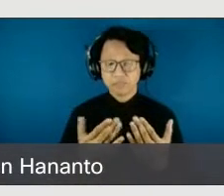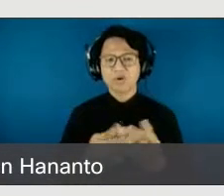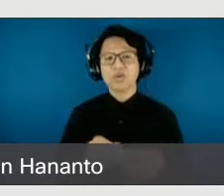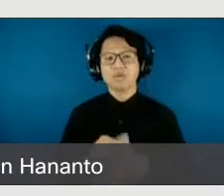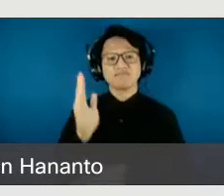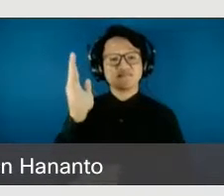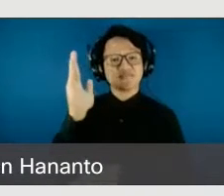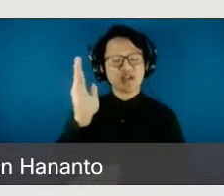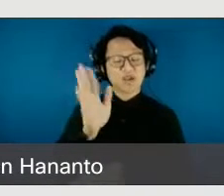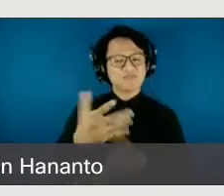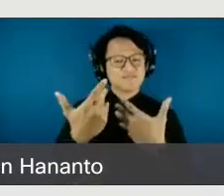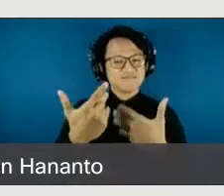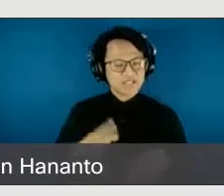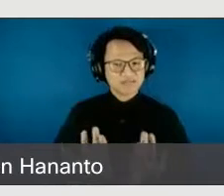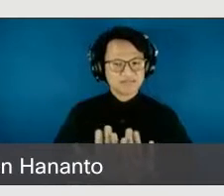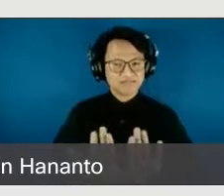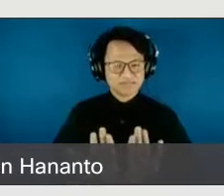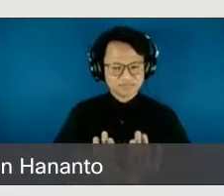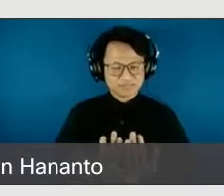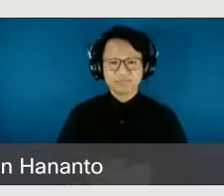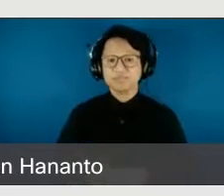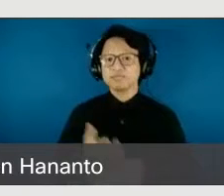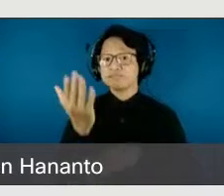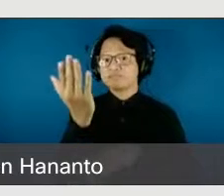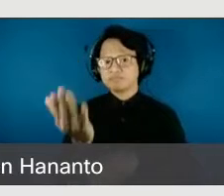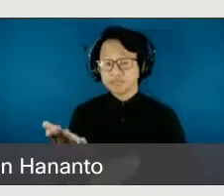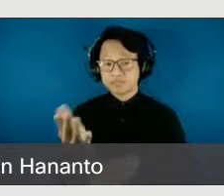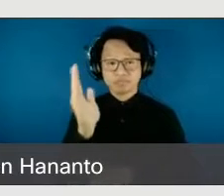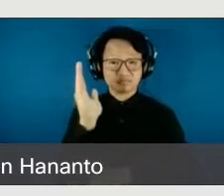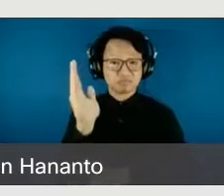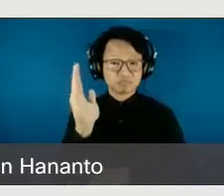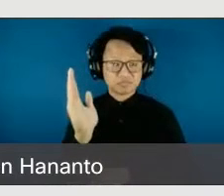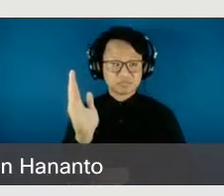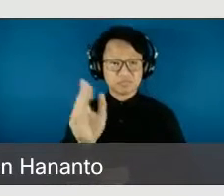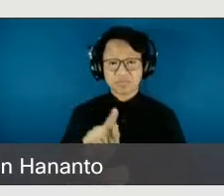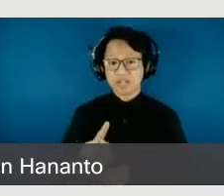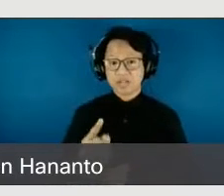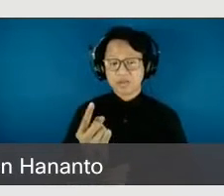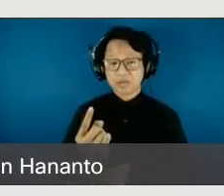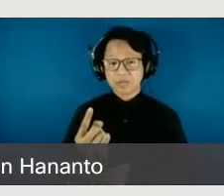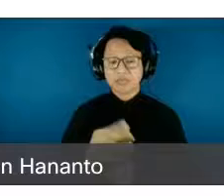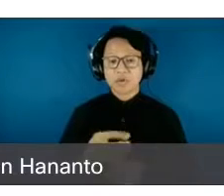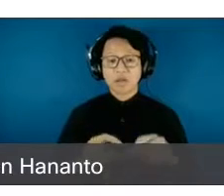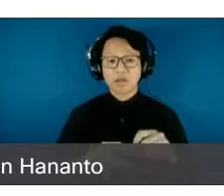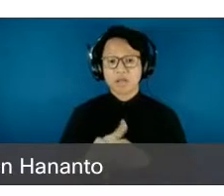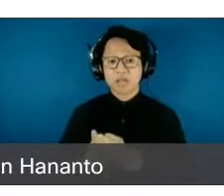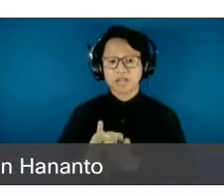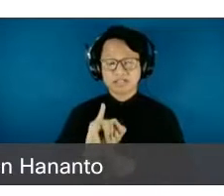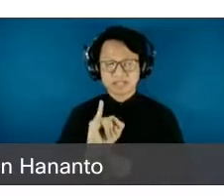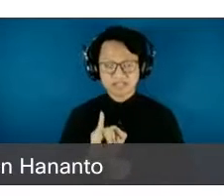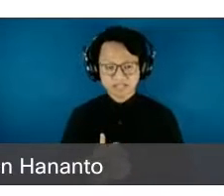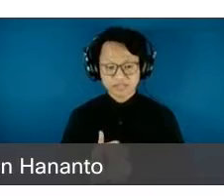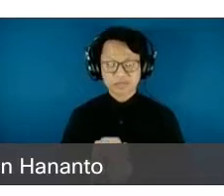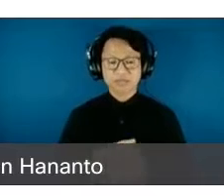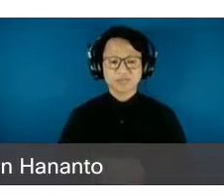Very much, Ophianis. We'll now move into our panelist discussion. First speaker, Sri Setyanishi, the